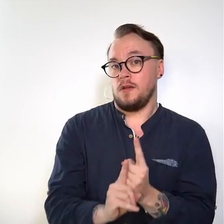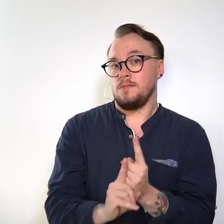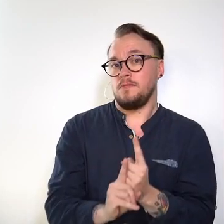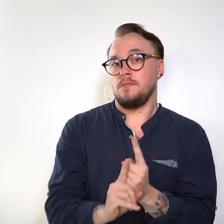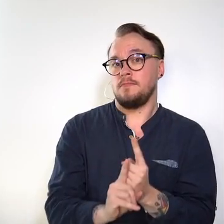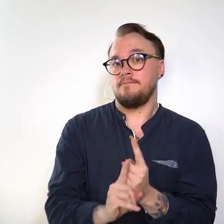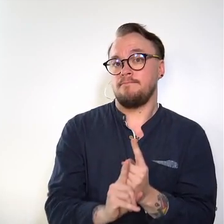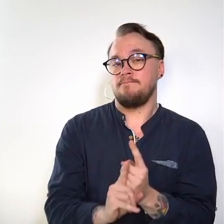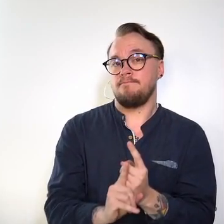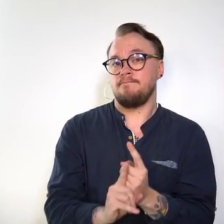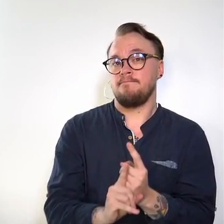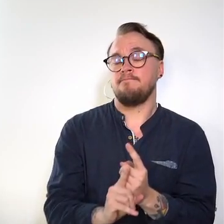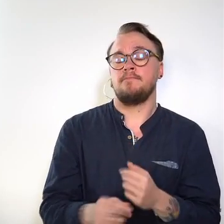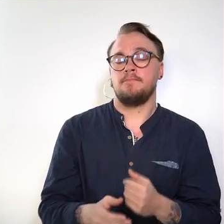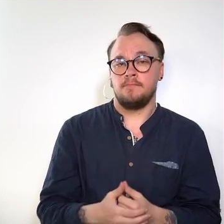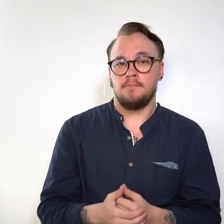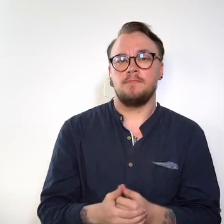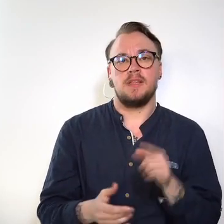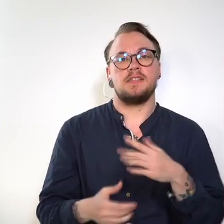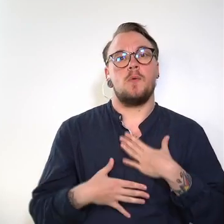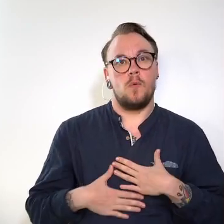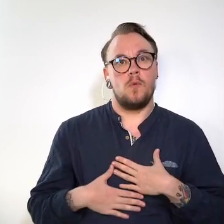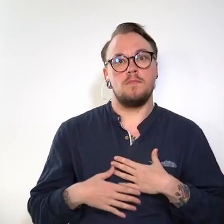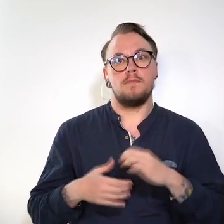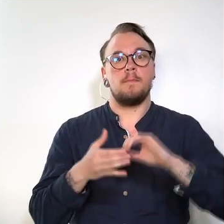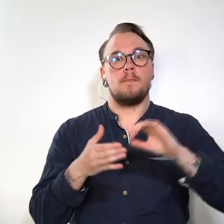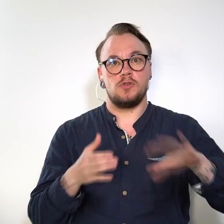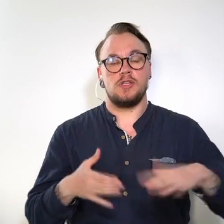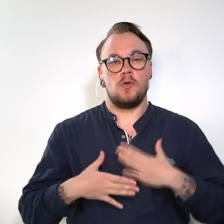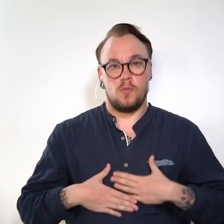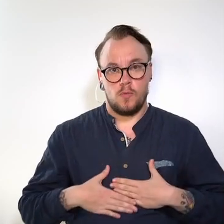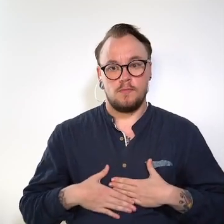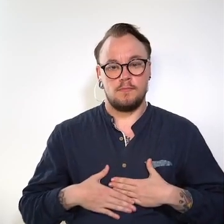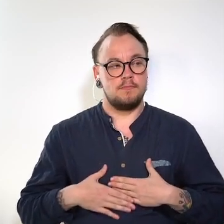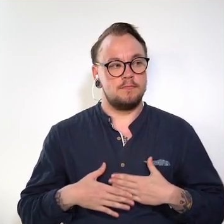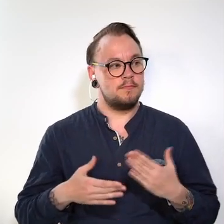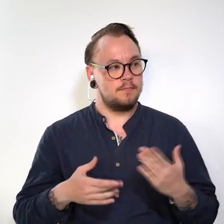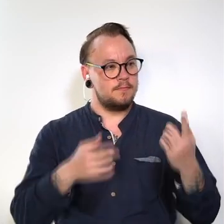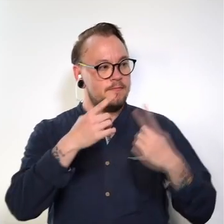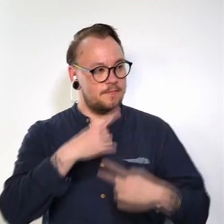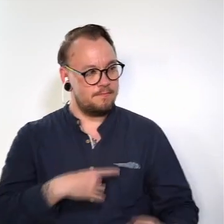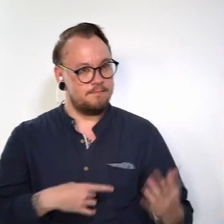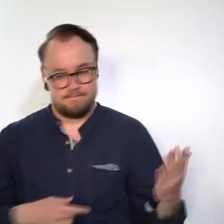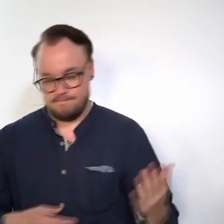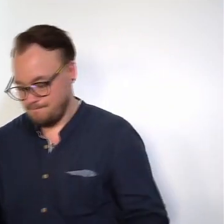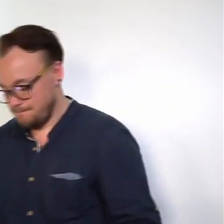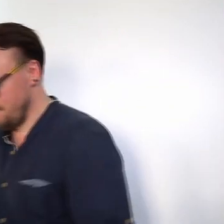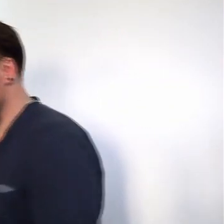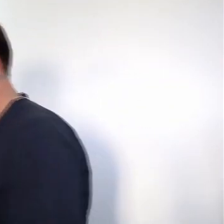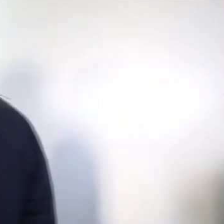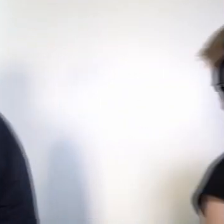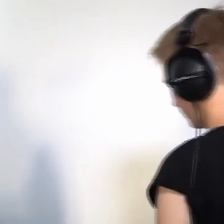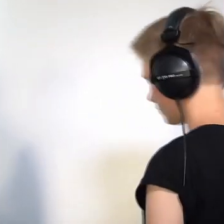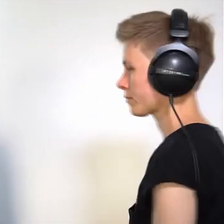psykoanalyyttinen. Mutta niistä toki on päästy eroon myös, joo, kyllä. Kyllä, kiitos. Ja Tässä on ehkä just yksi semmoinen